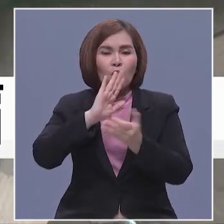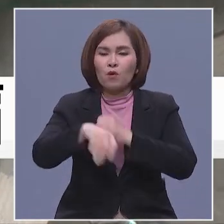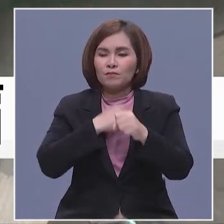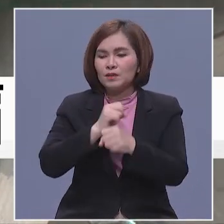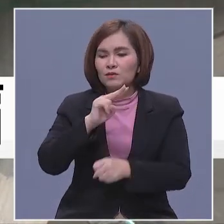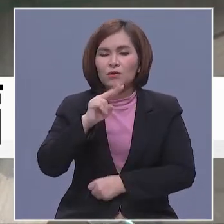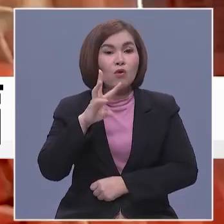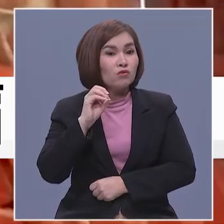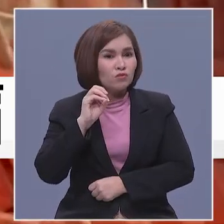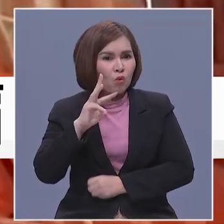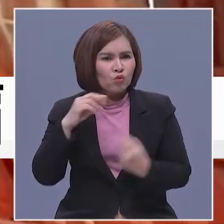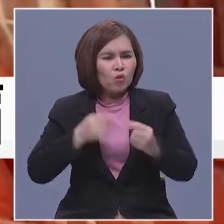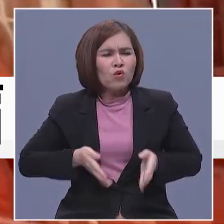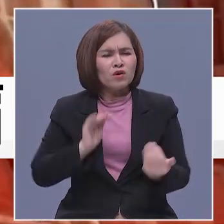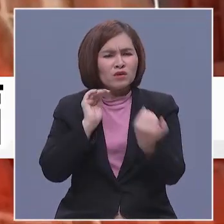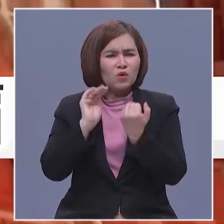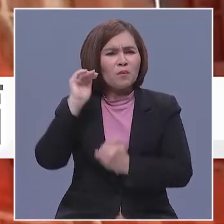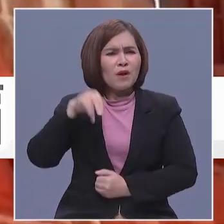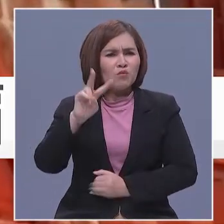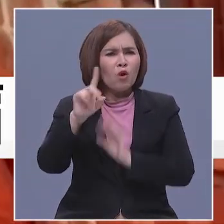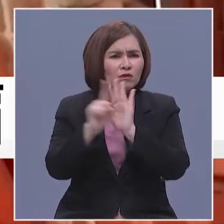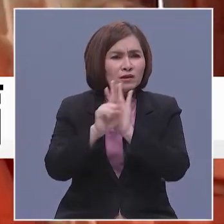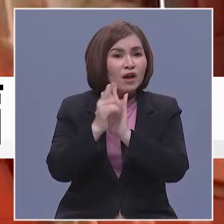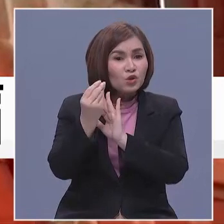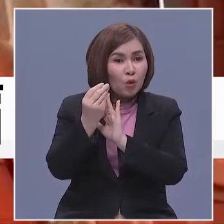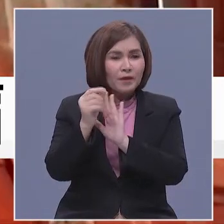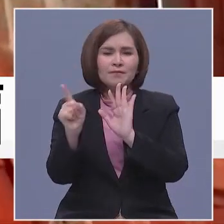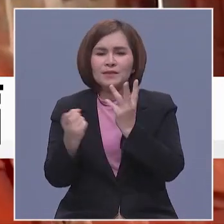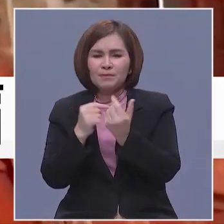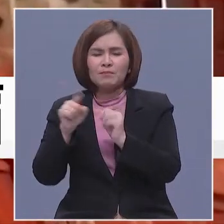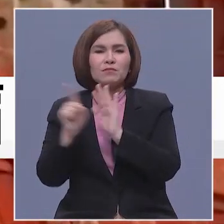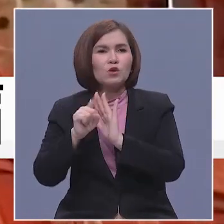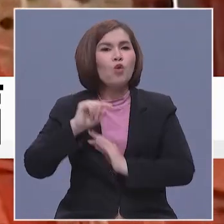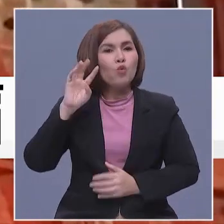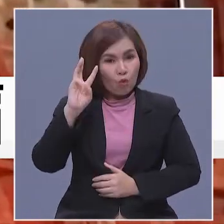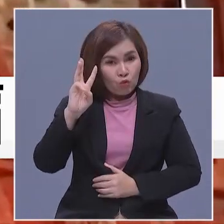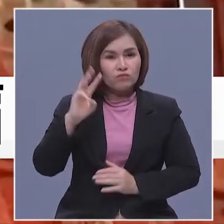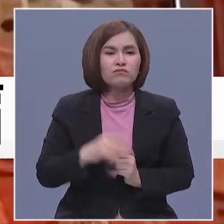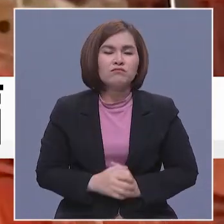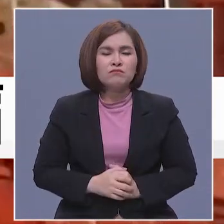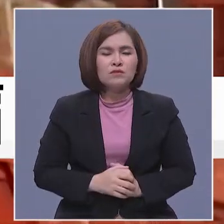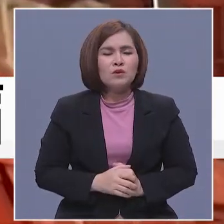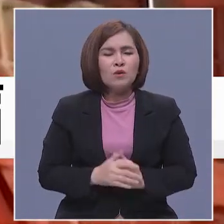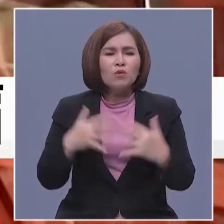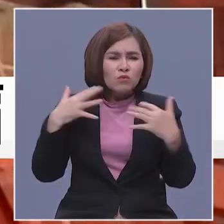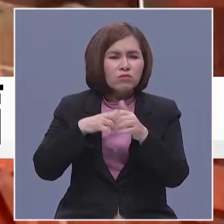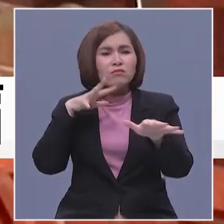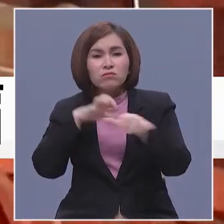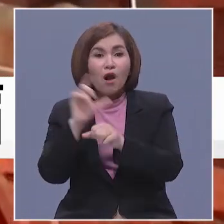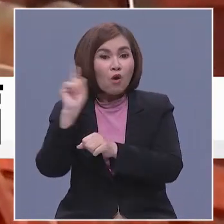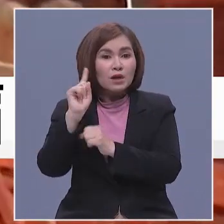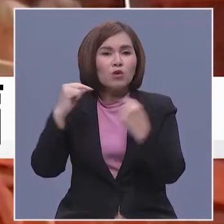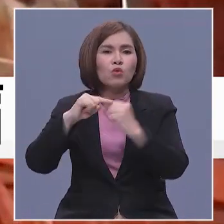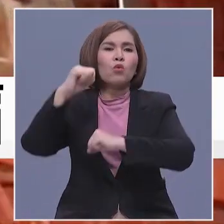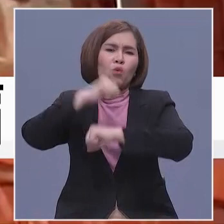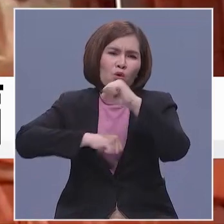เหตุที่เกิดบนถนนพระราม2กี่ครั้ง6ครั้งค่ะพี่อาแล้วส่วนใหญ่เป็นอุบัติเหตุที่มาจากการก่อสร้